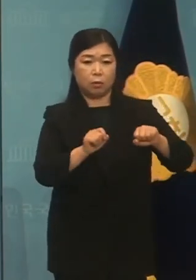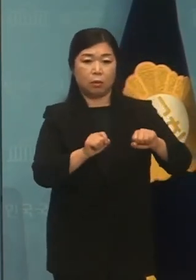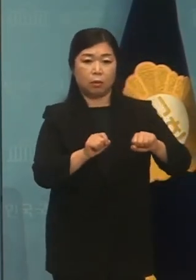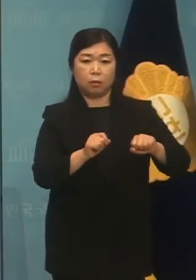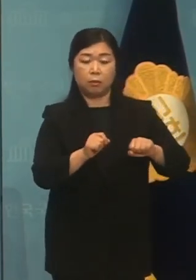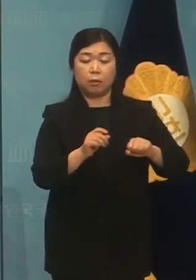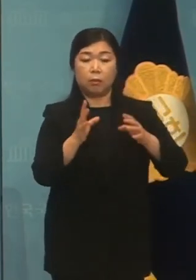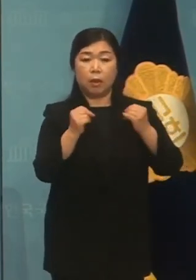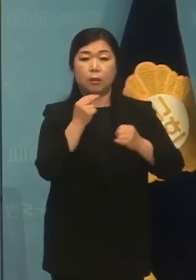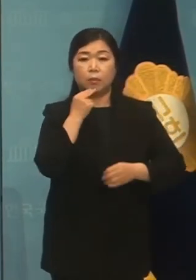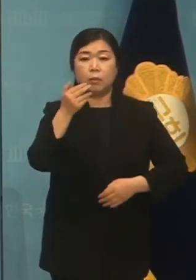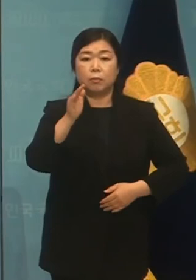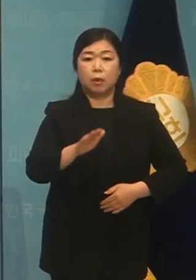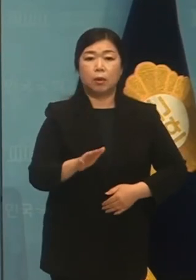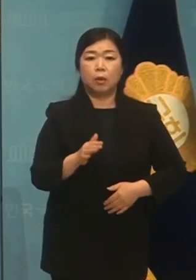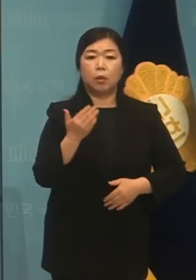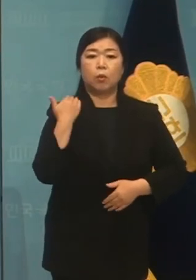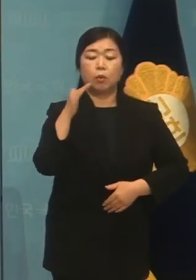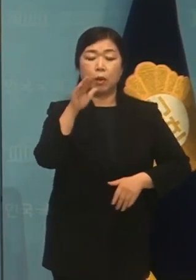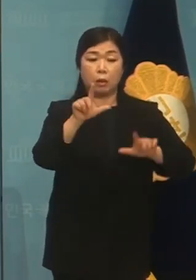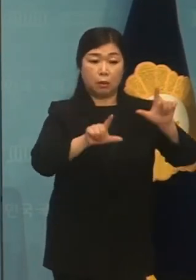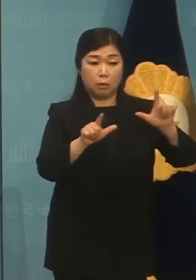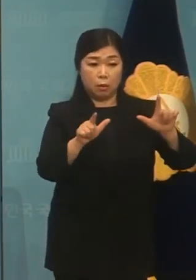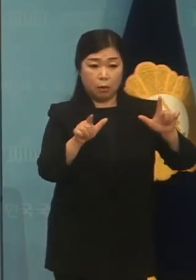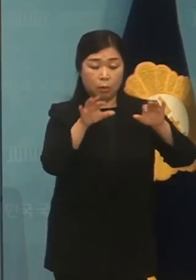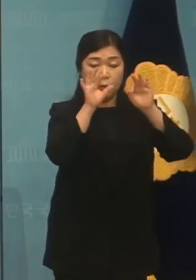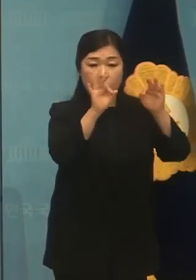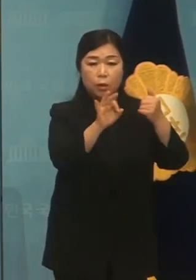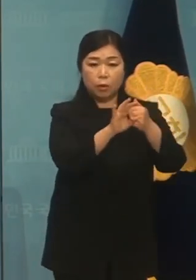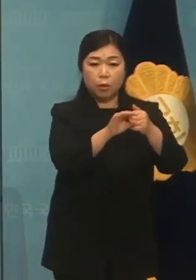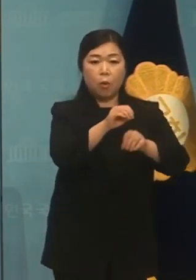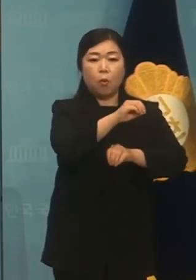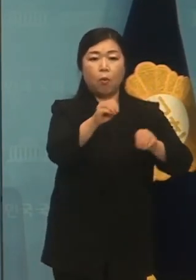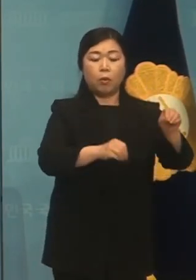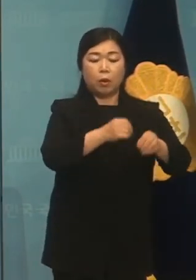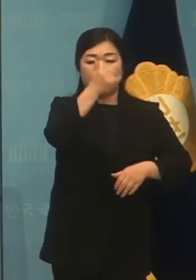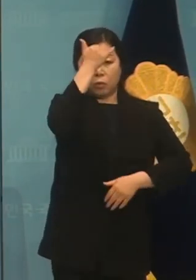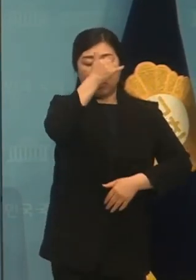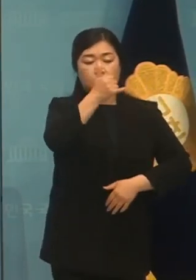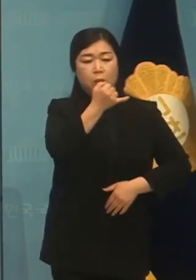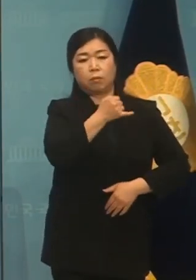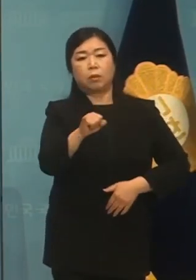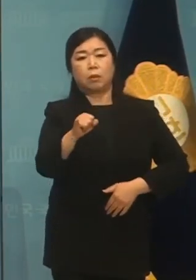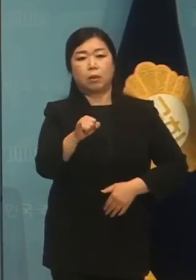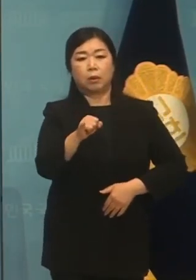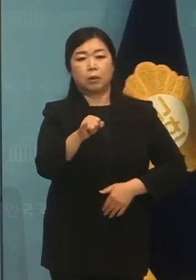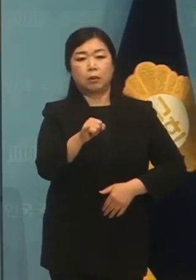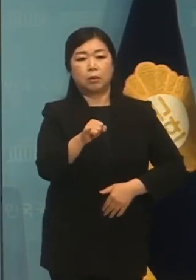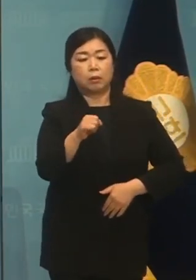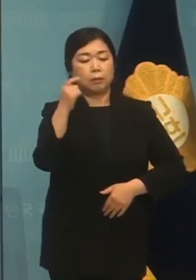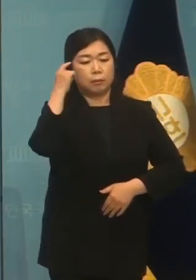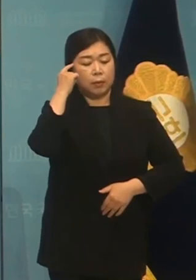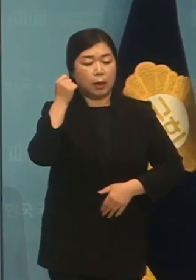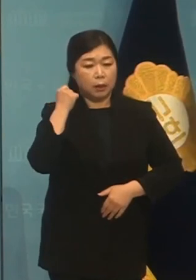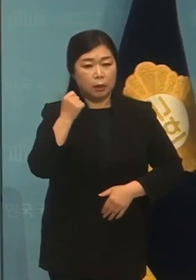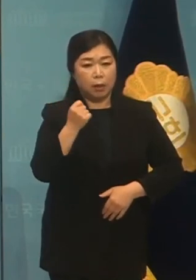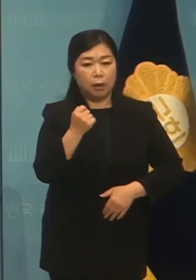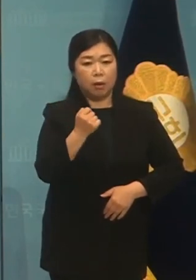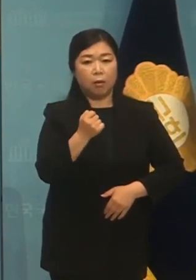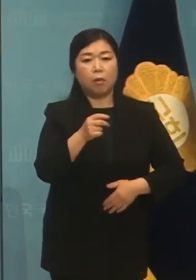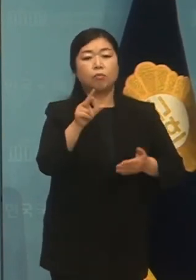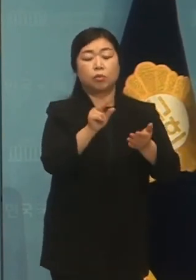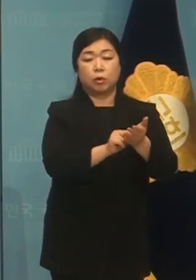많지 않지만 요새의 세태와 맞물려서 오히려 도덕적인 회의, 기강회의로 일어난